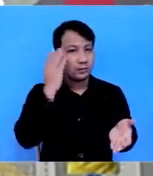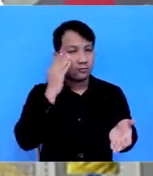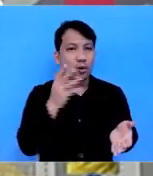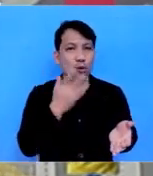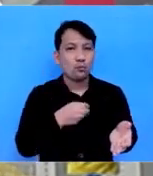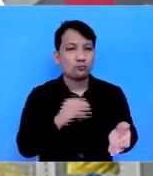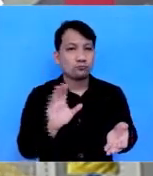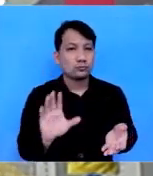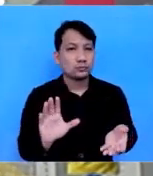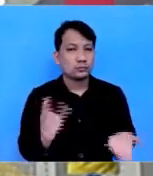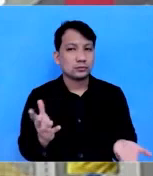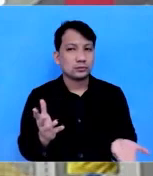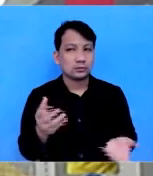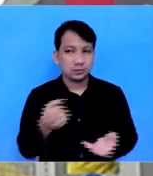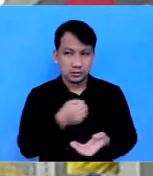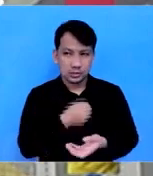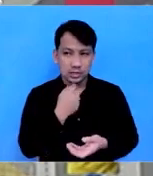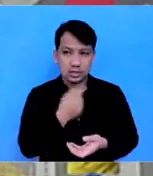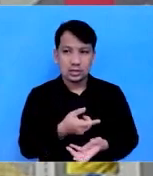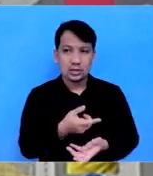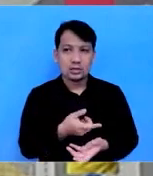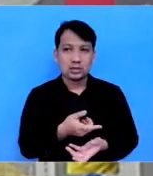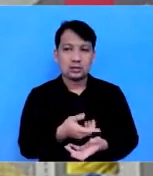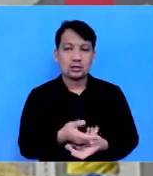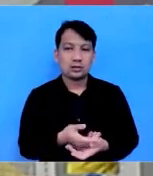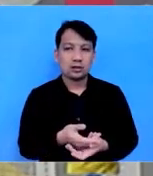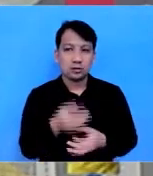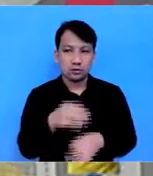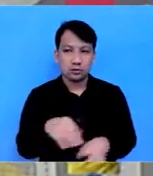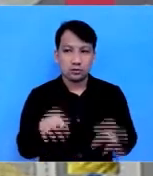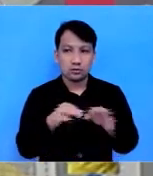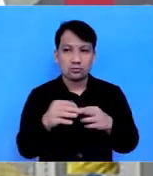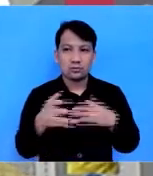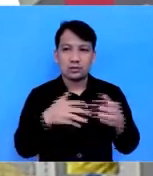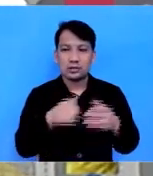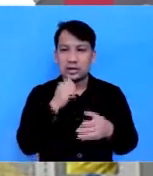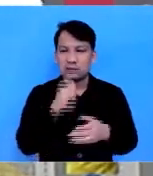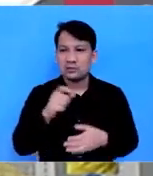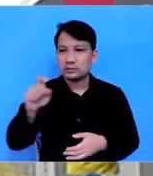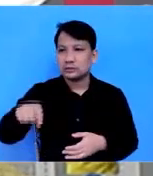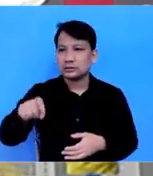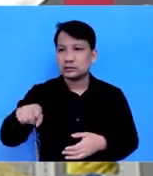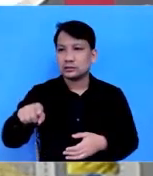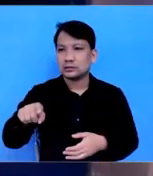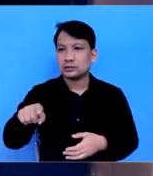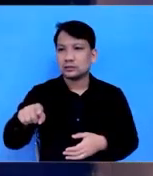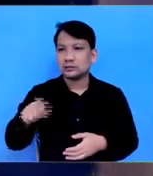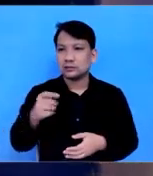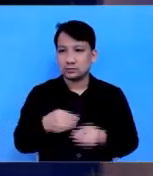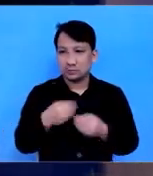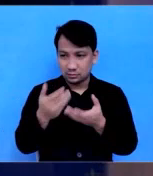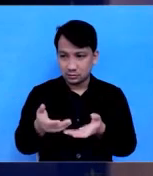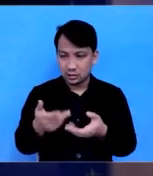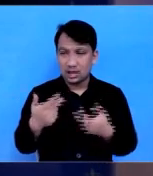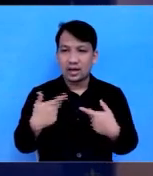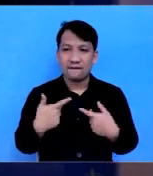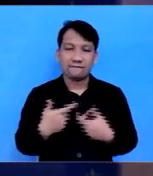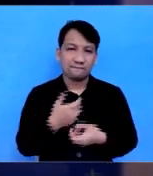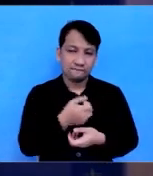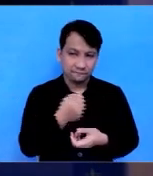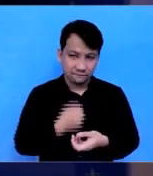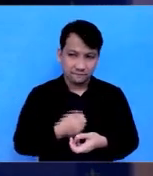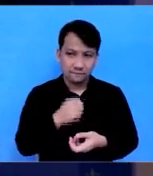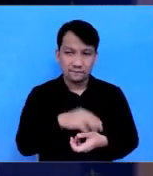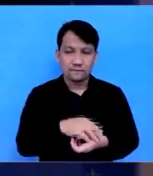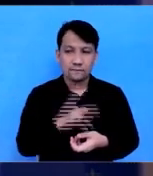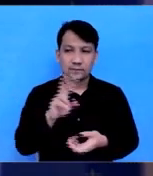ang makakakuha. Dahil kahit yung hindi nangangailangan, nakakakuha. Bagamat binito